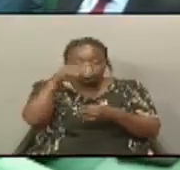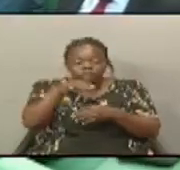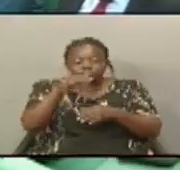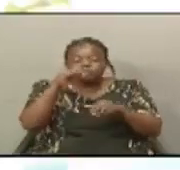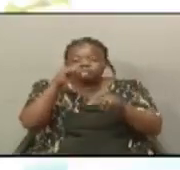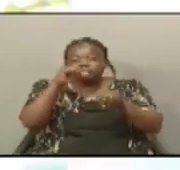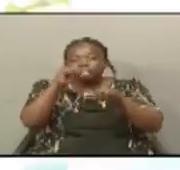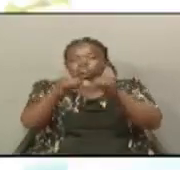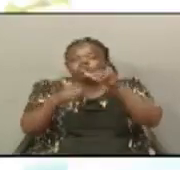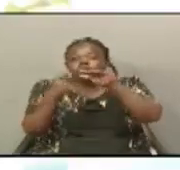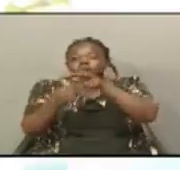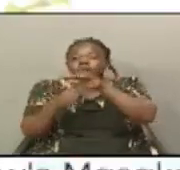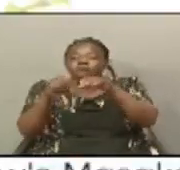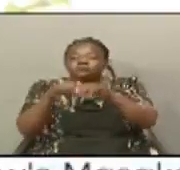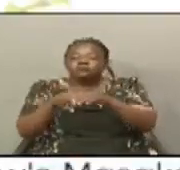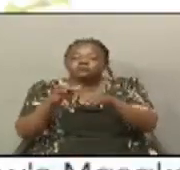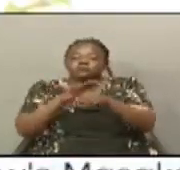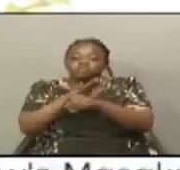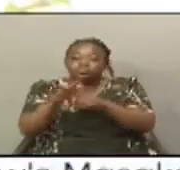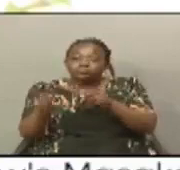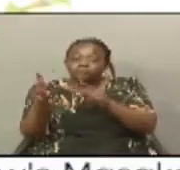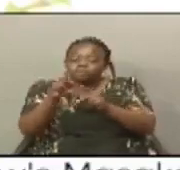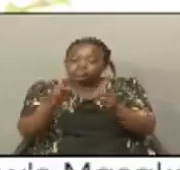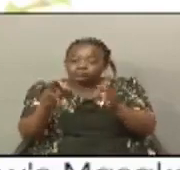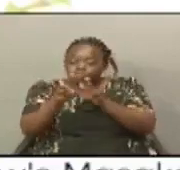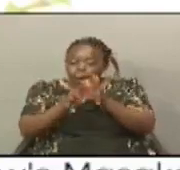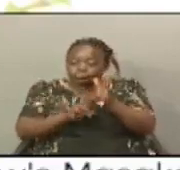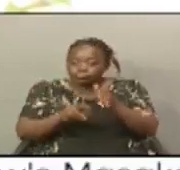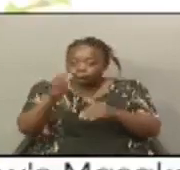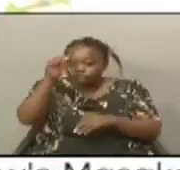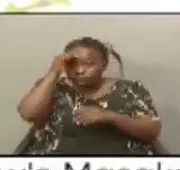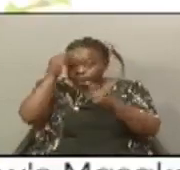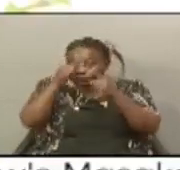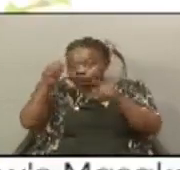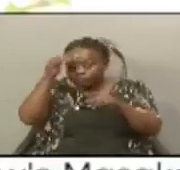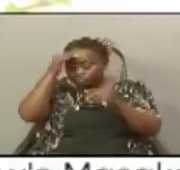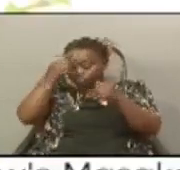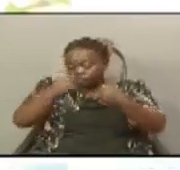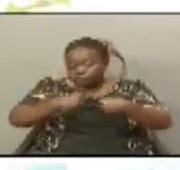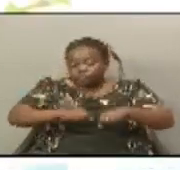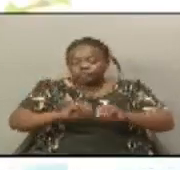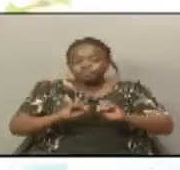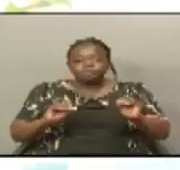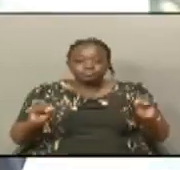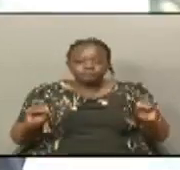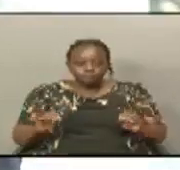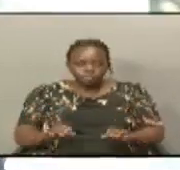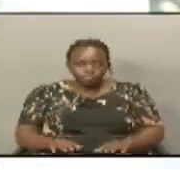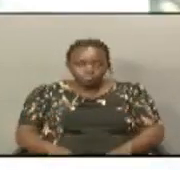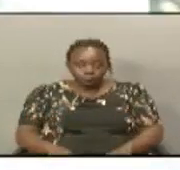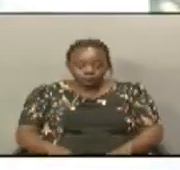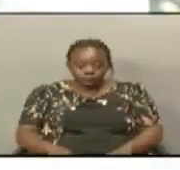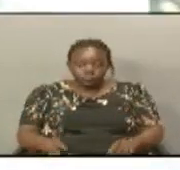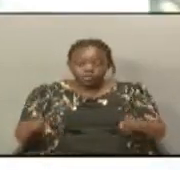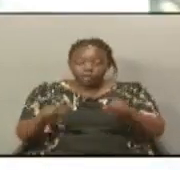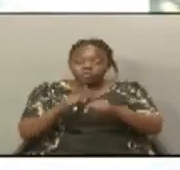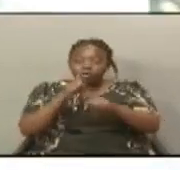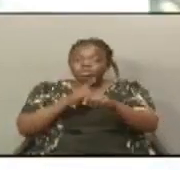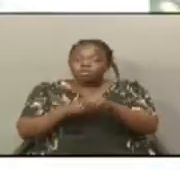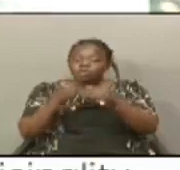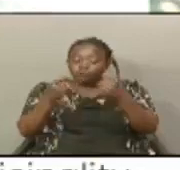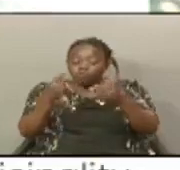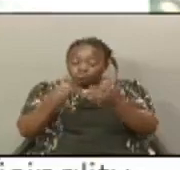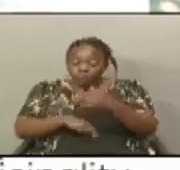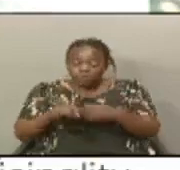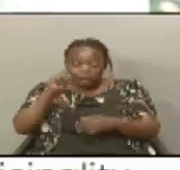Kasese. Abantu baagenda ne balipootingane ku poliisi ne poliisi netakolaki netafaayo. Era mu kaseera kano nga